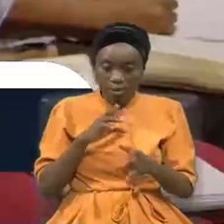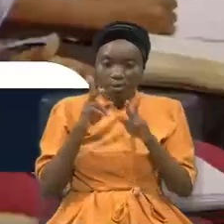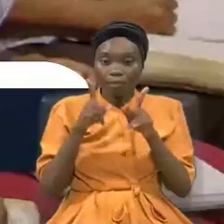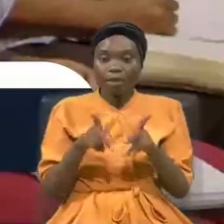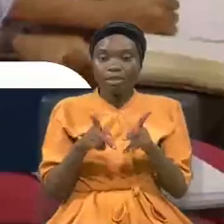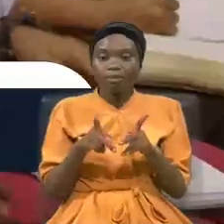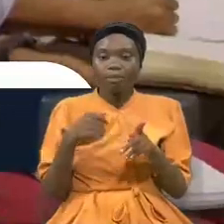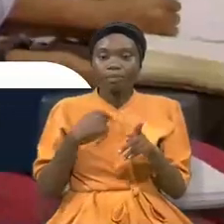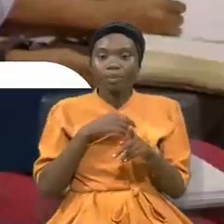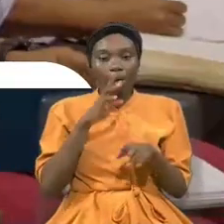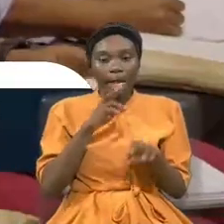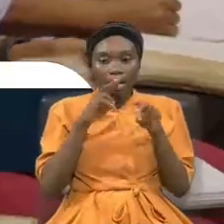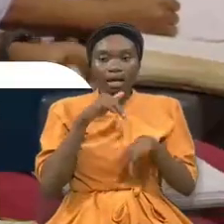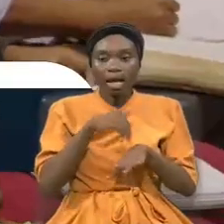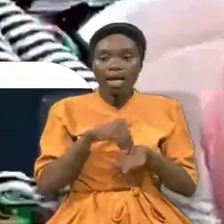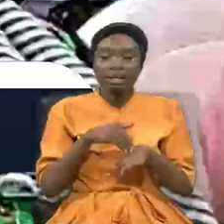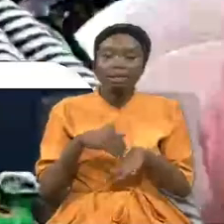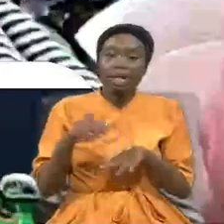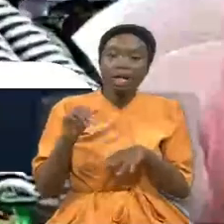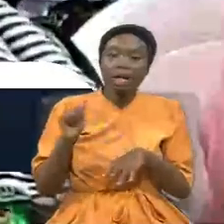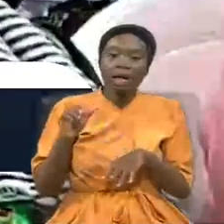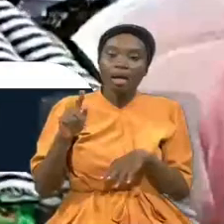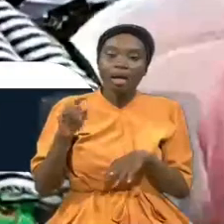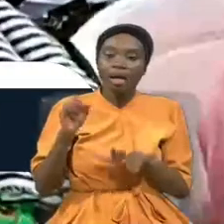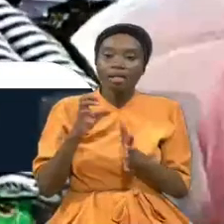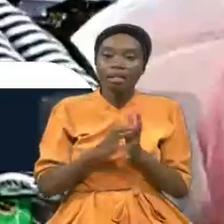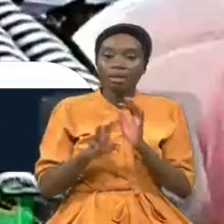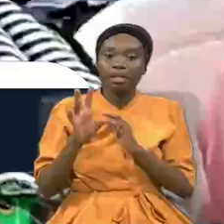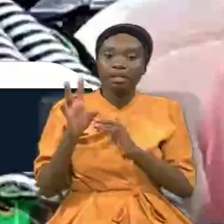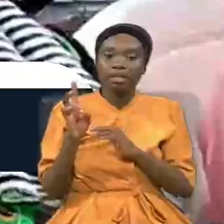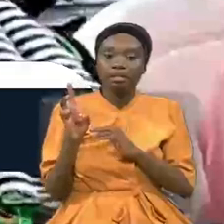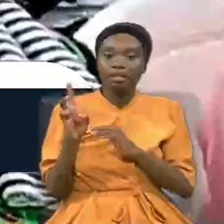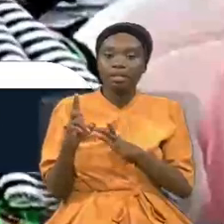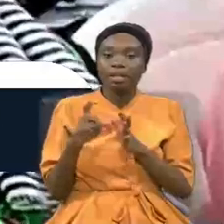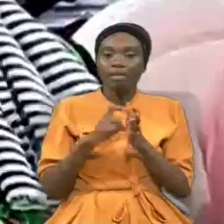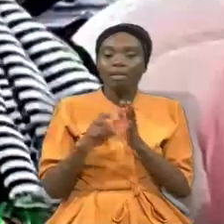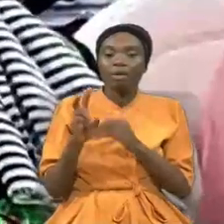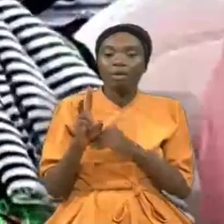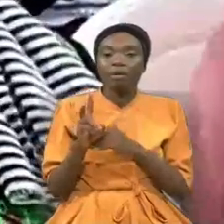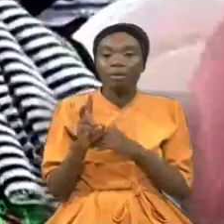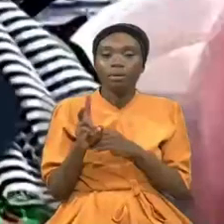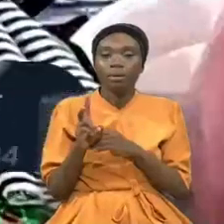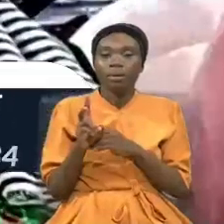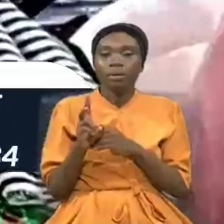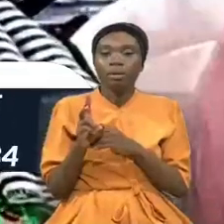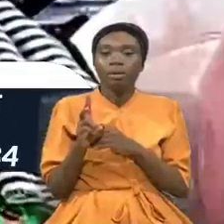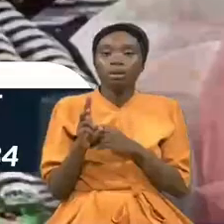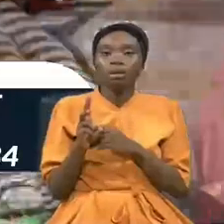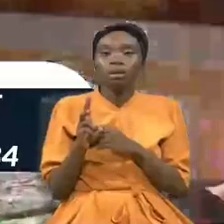acception de personne. Voyons acte 7 et verset 2.